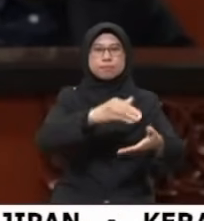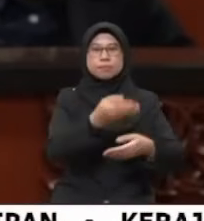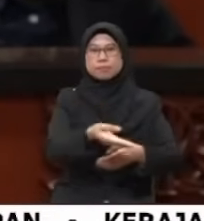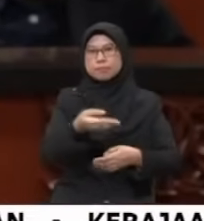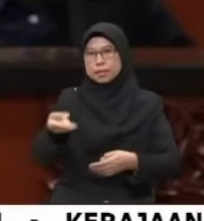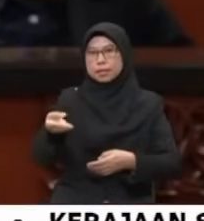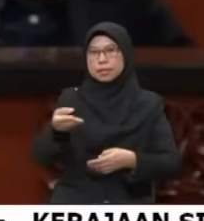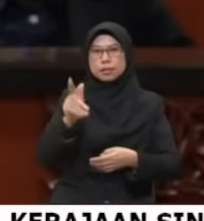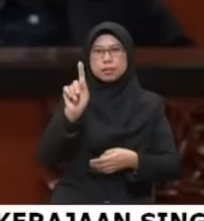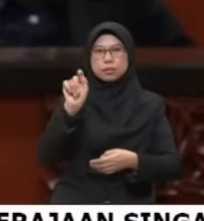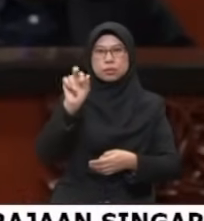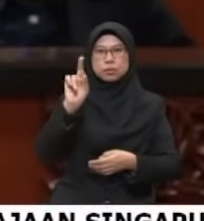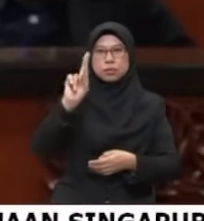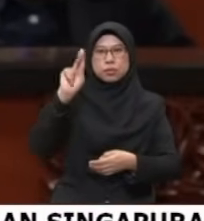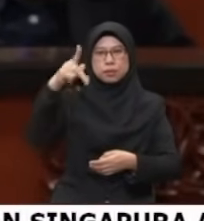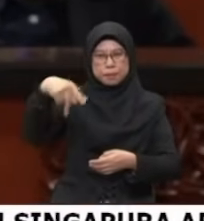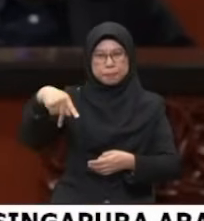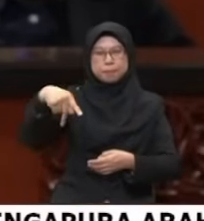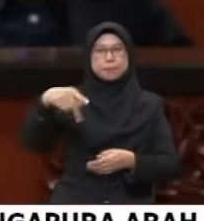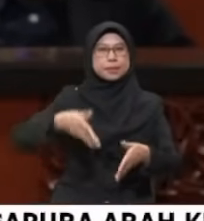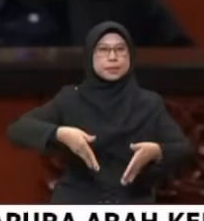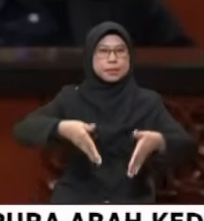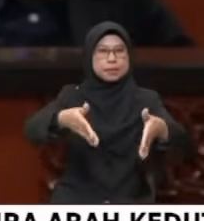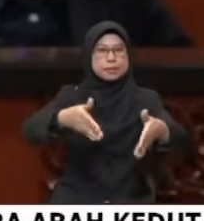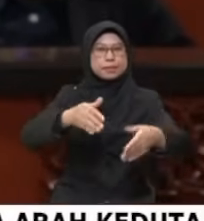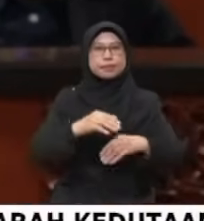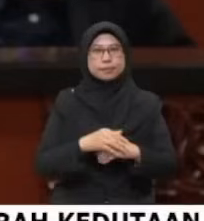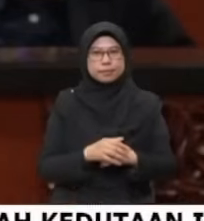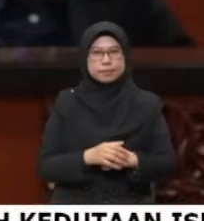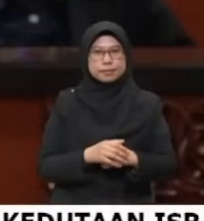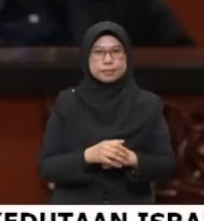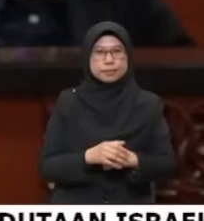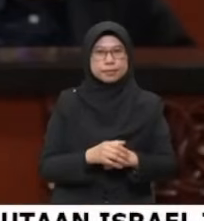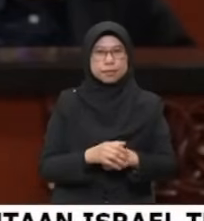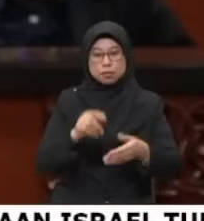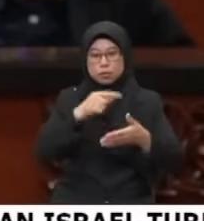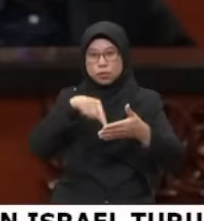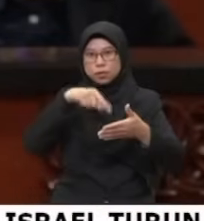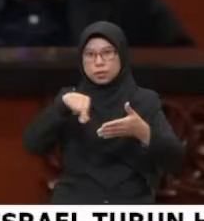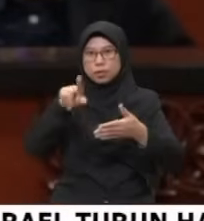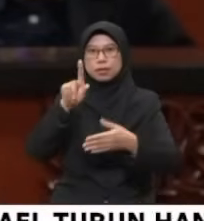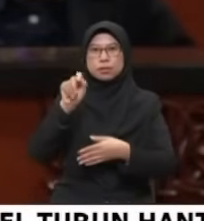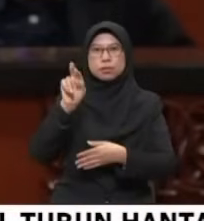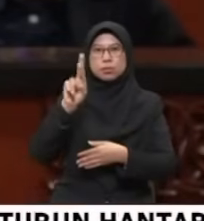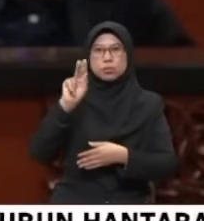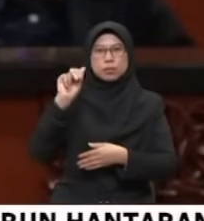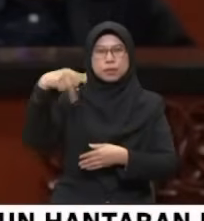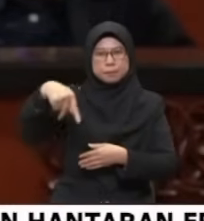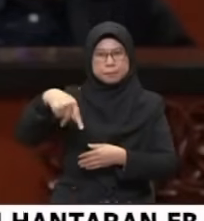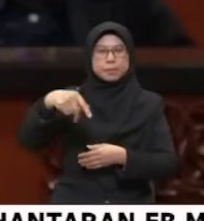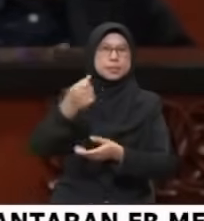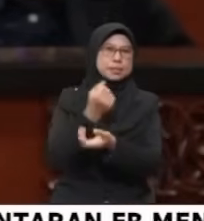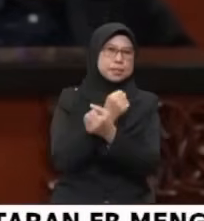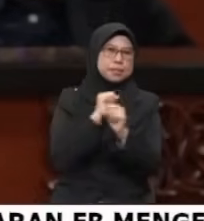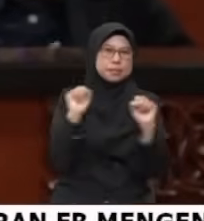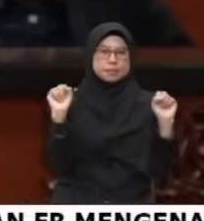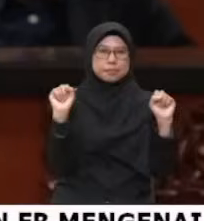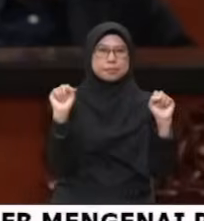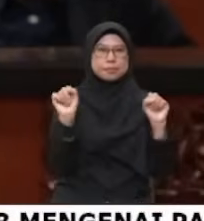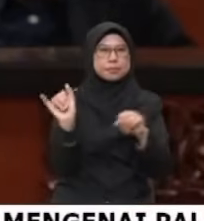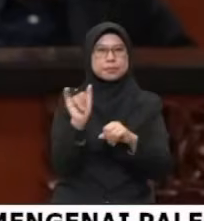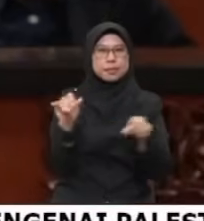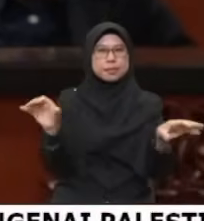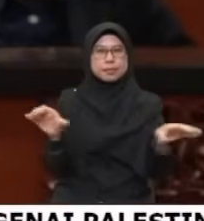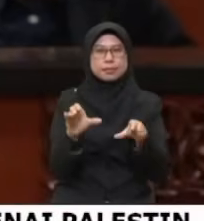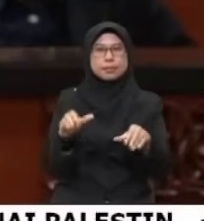penyelenggaraan Jalan persekutuan dan Selain itu auditan turap turapan Siap auditan turapan siap turut